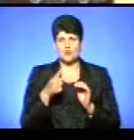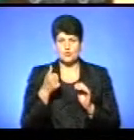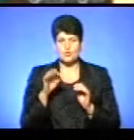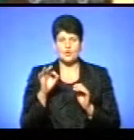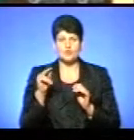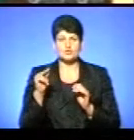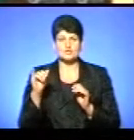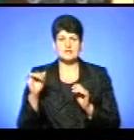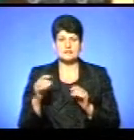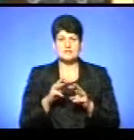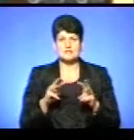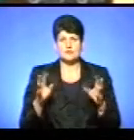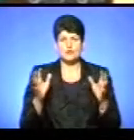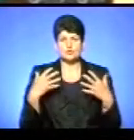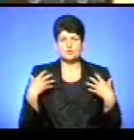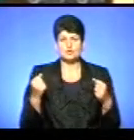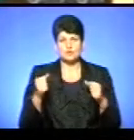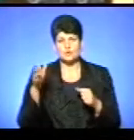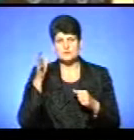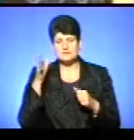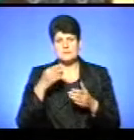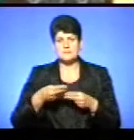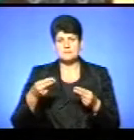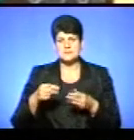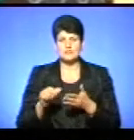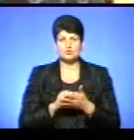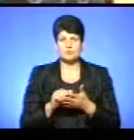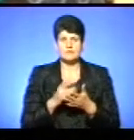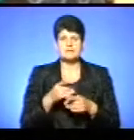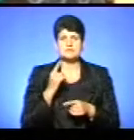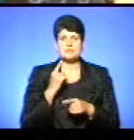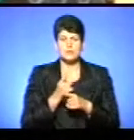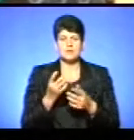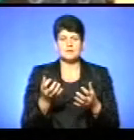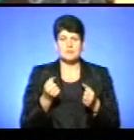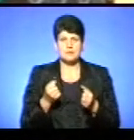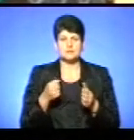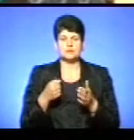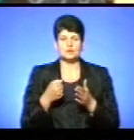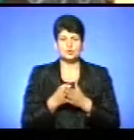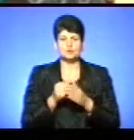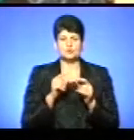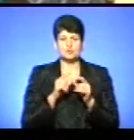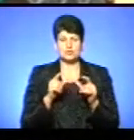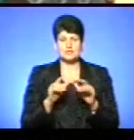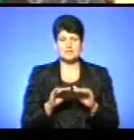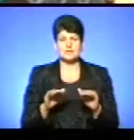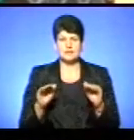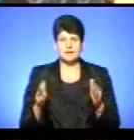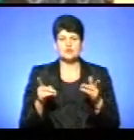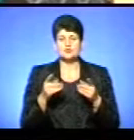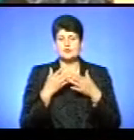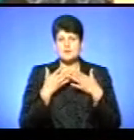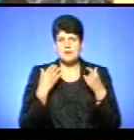очільники Міністерства охорони здоров'я та освіти підписали документ, яким заборонили приймати до дошкільних навчальних закладів дітей, що не